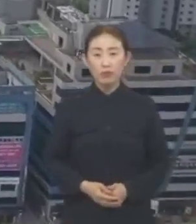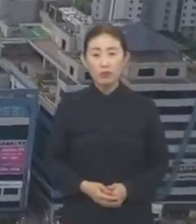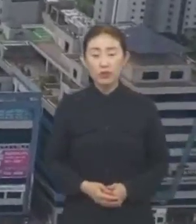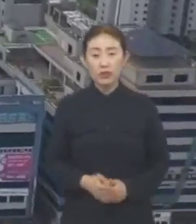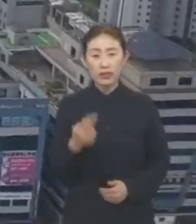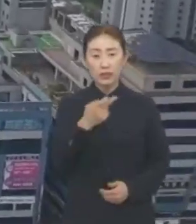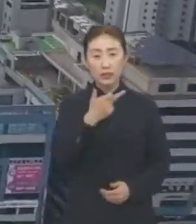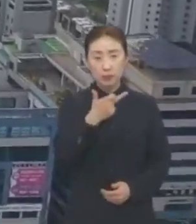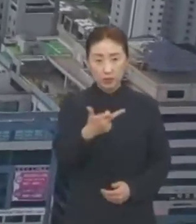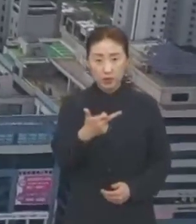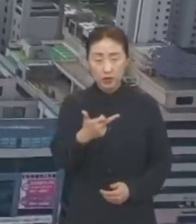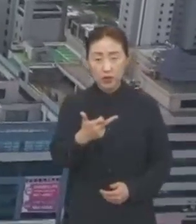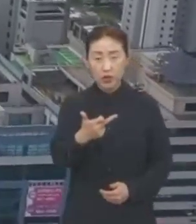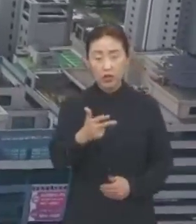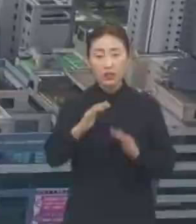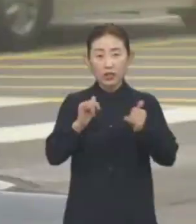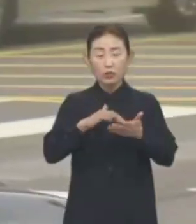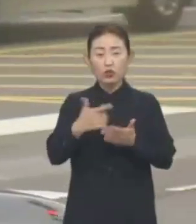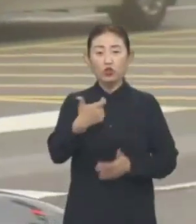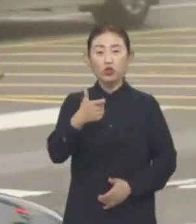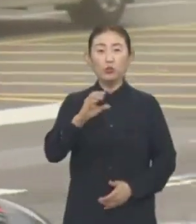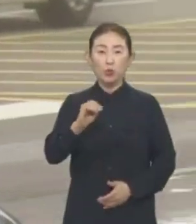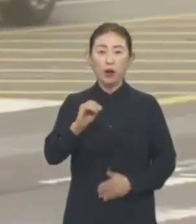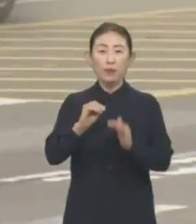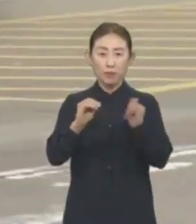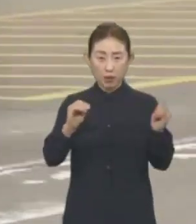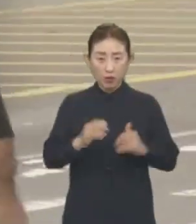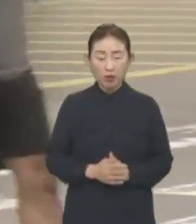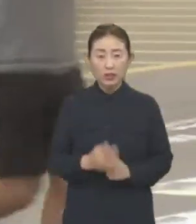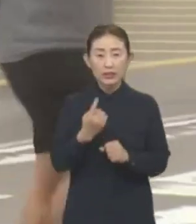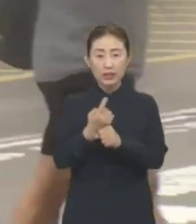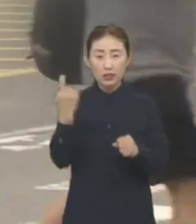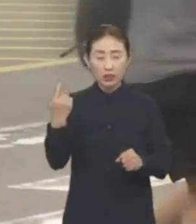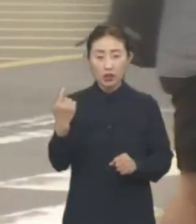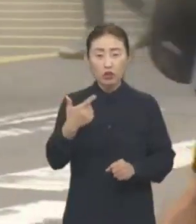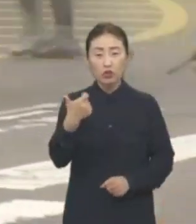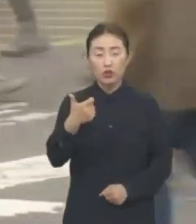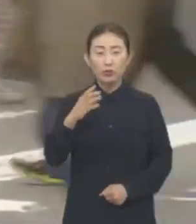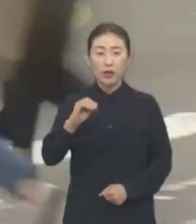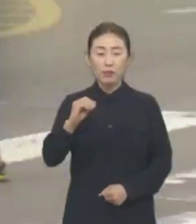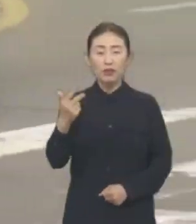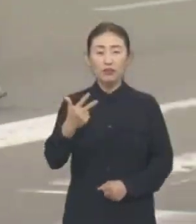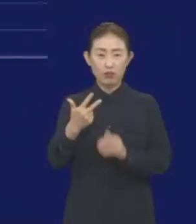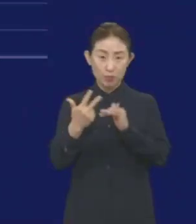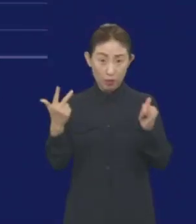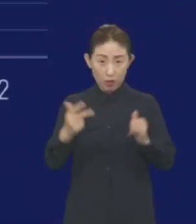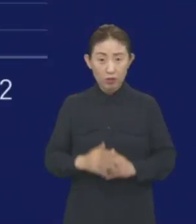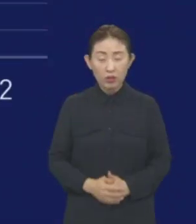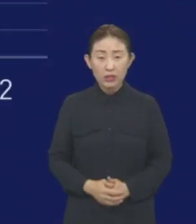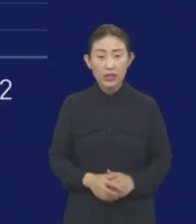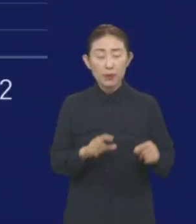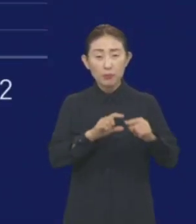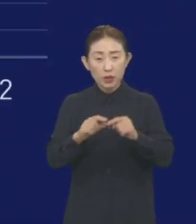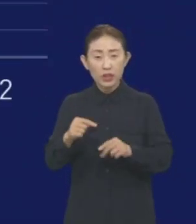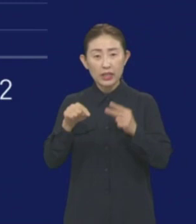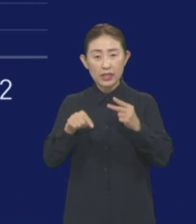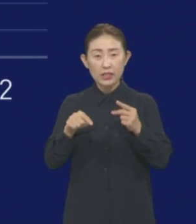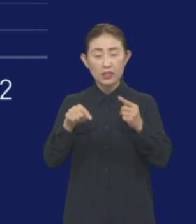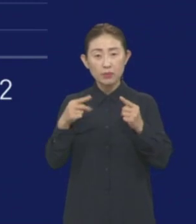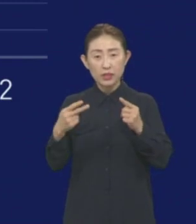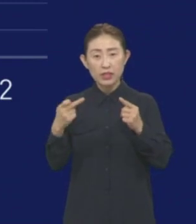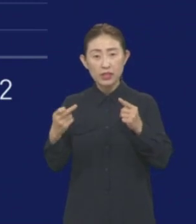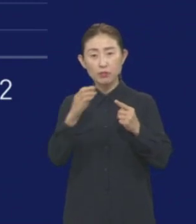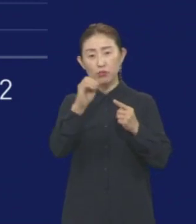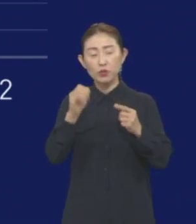지난 2017년 65만 명이던 천안시 인구는 지난해 68만 7천 명을 넘겼습니다. 연평균